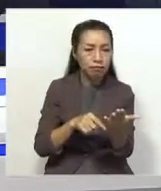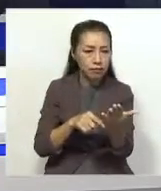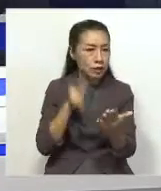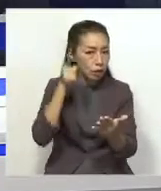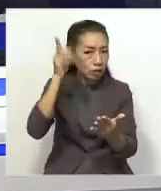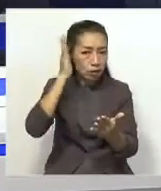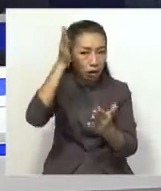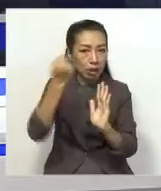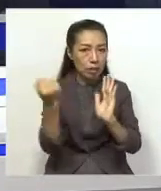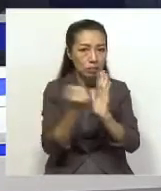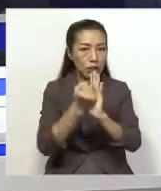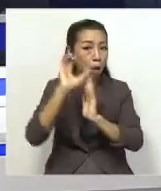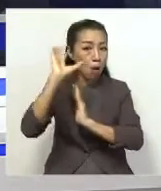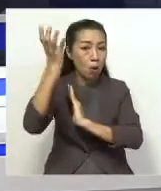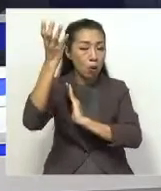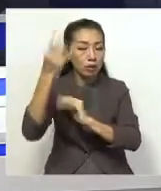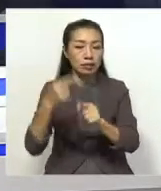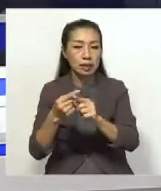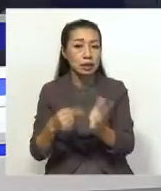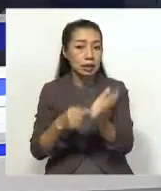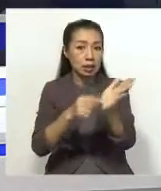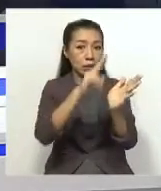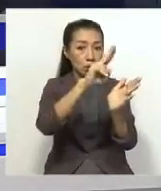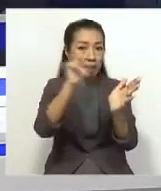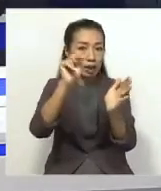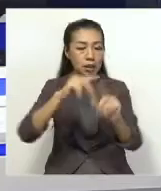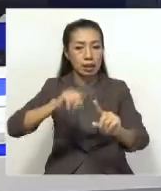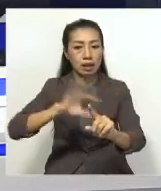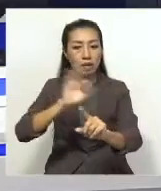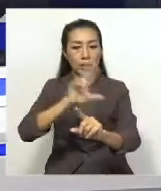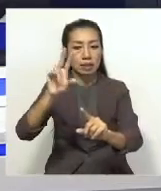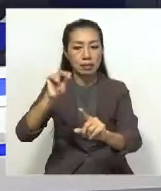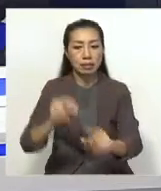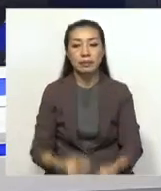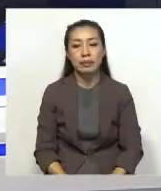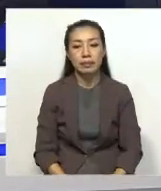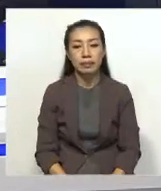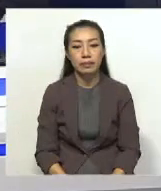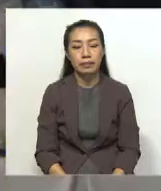เสนอ เป็นมรดกโลกต่อองคการ UNESCO ภายในวนที่ 30 กัยายนี้กับ